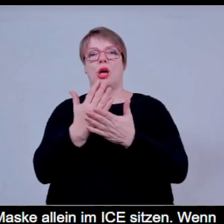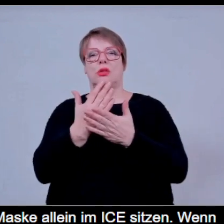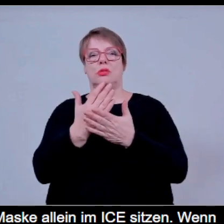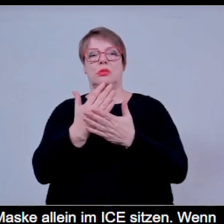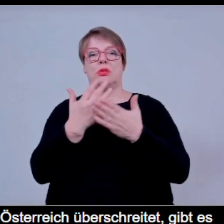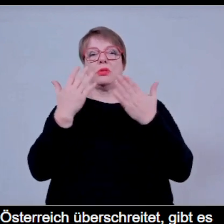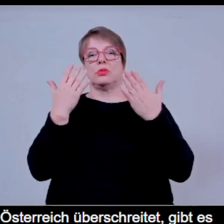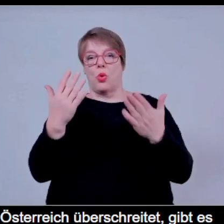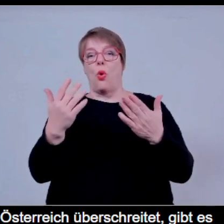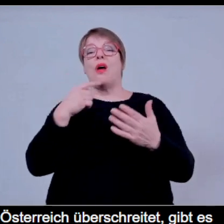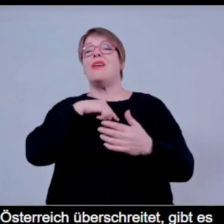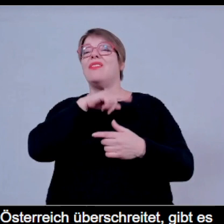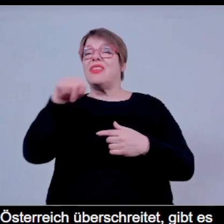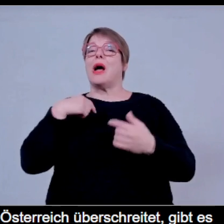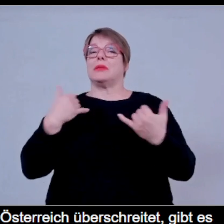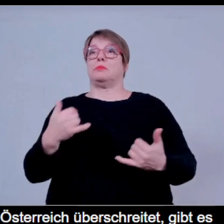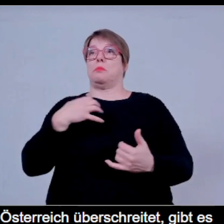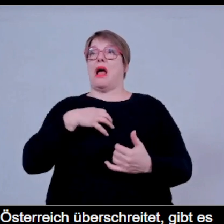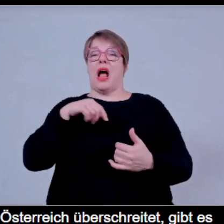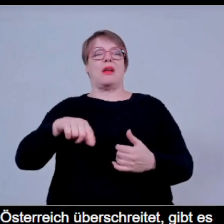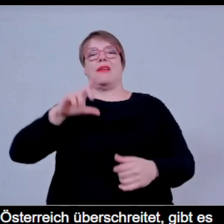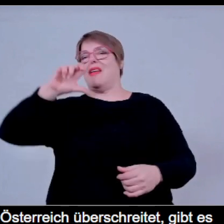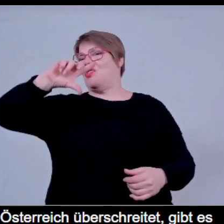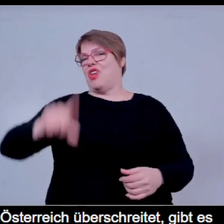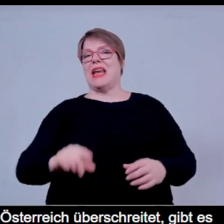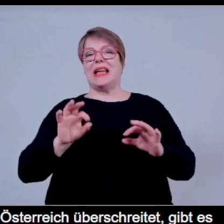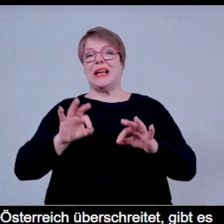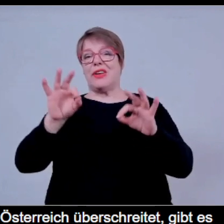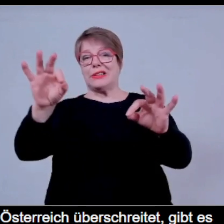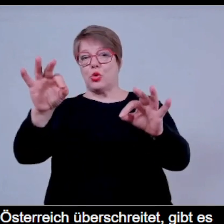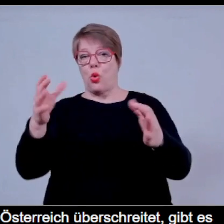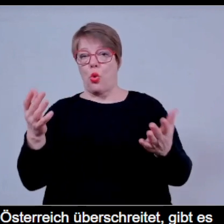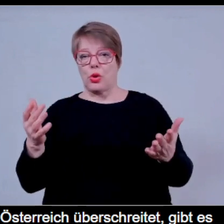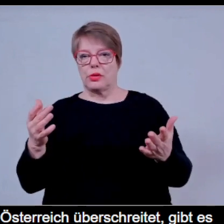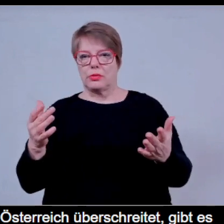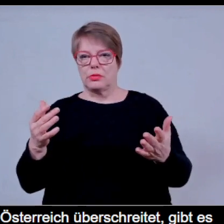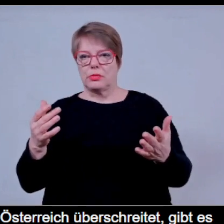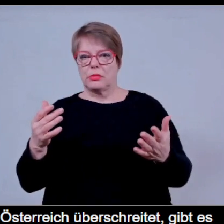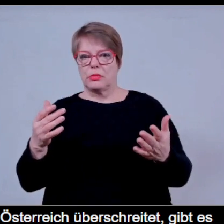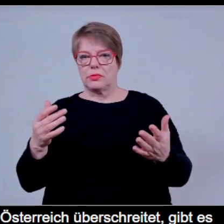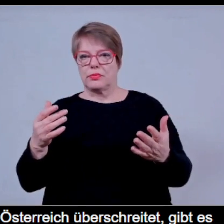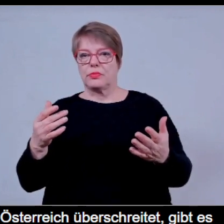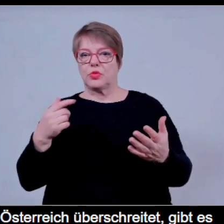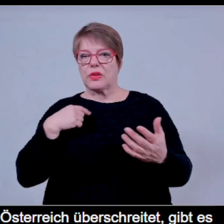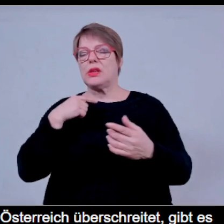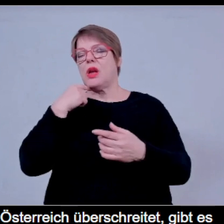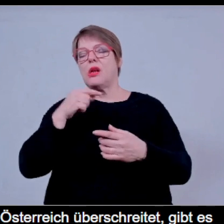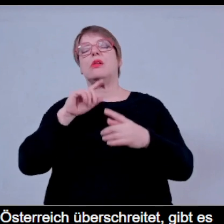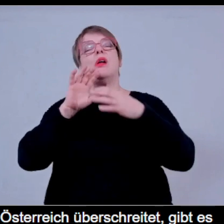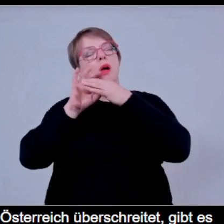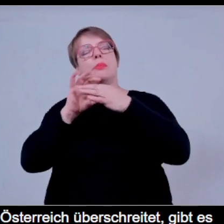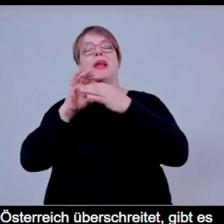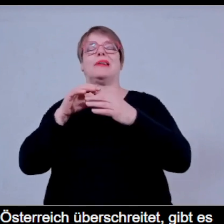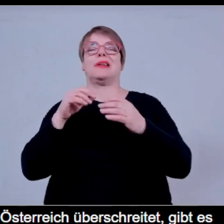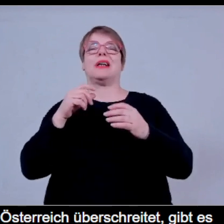Ich würde empfehlen nochmal, dass man beim Fernverkehr wie im Flugzeug jetzt auf Eigenverantwortung setzt und das entsprechend dann